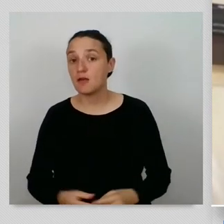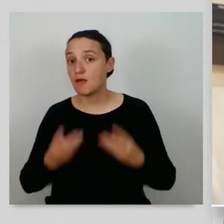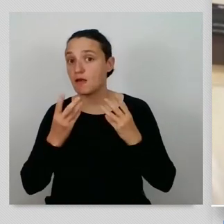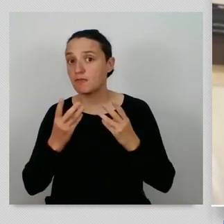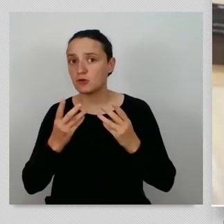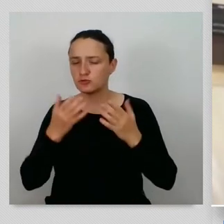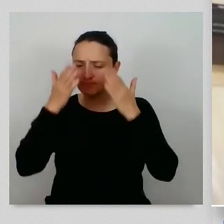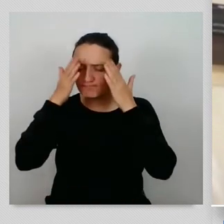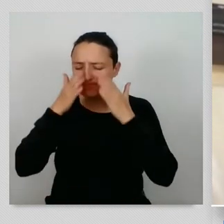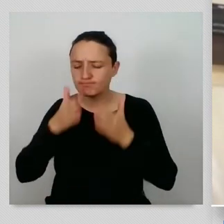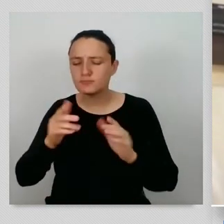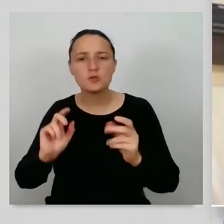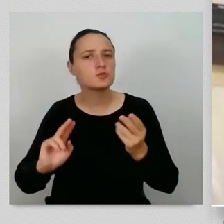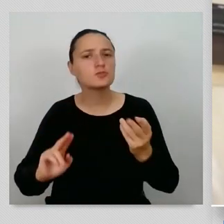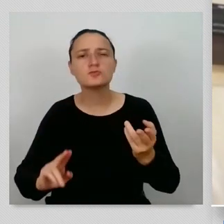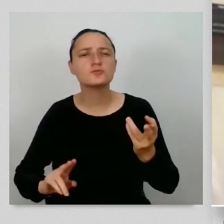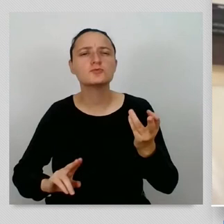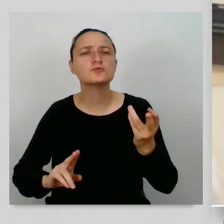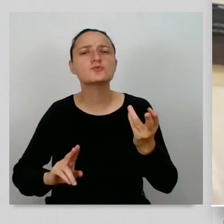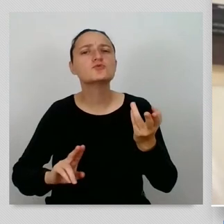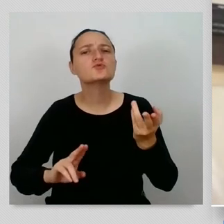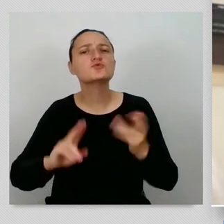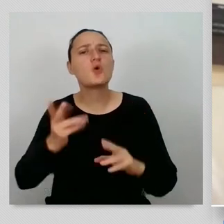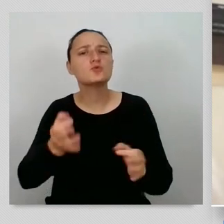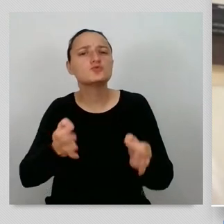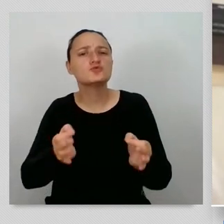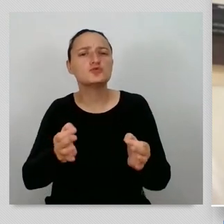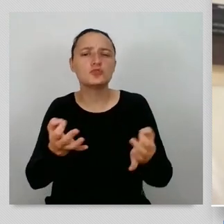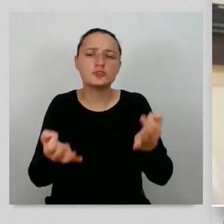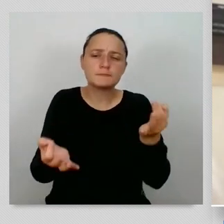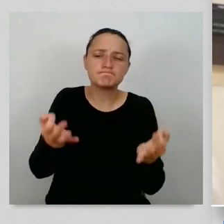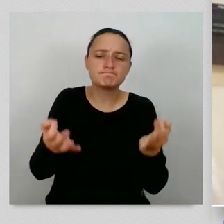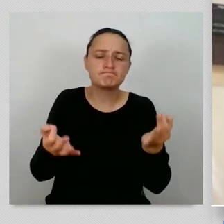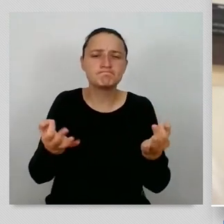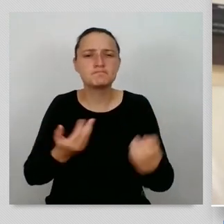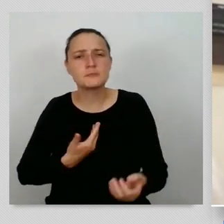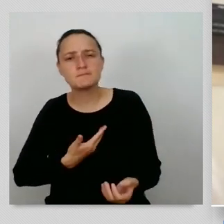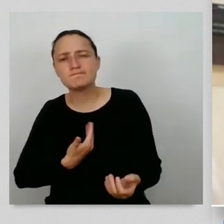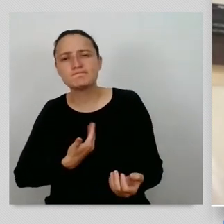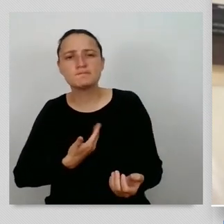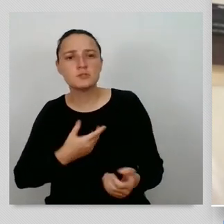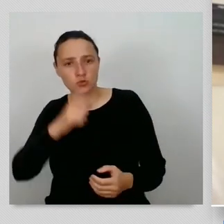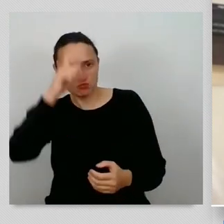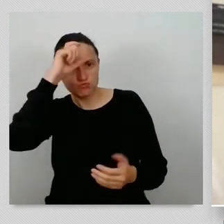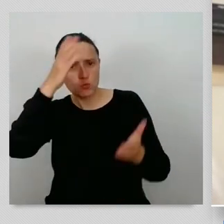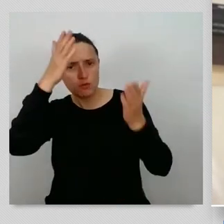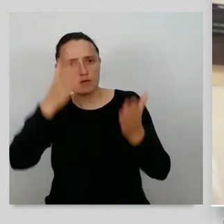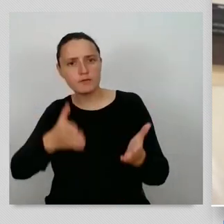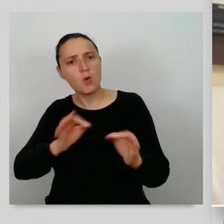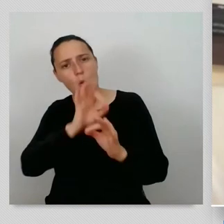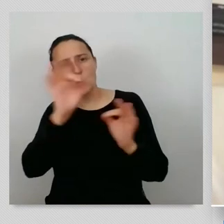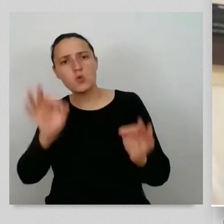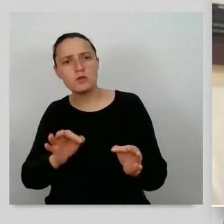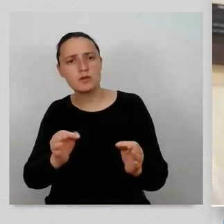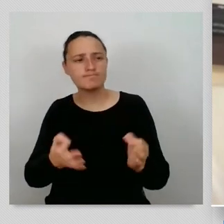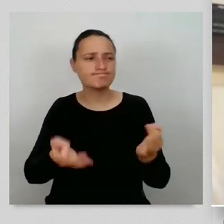jest jakby źródłem dzisiejszych dylematów, takich ogólnoludzkich i wyzwaniem, z